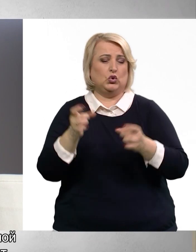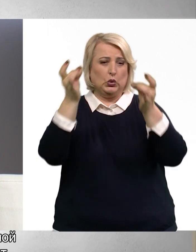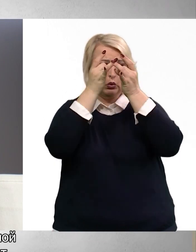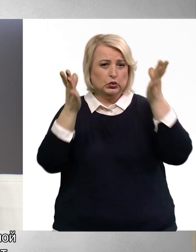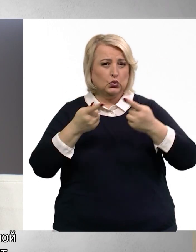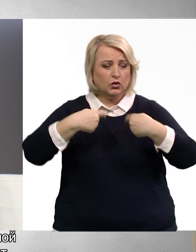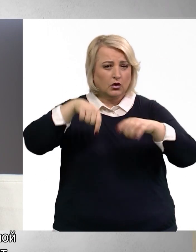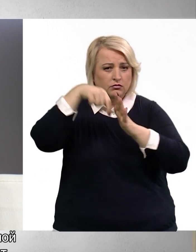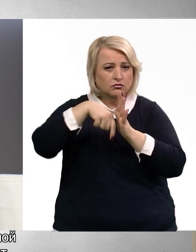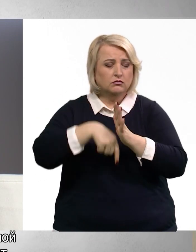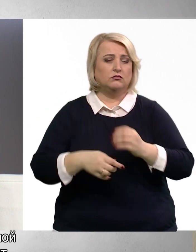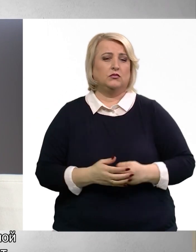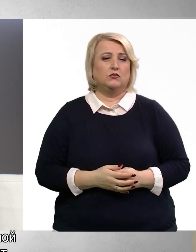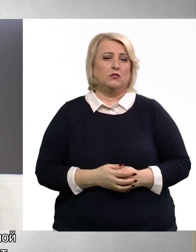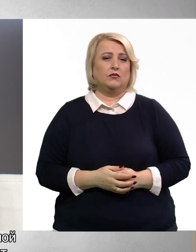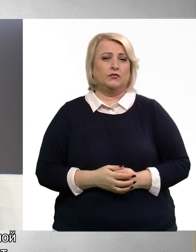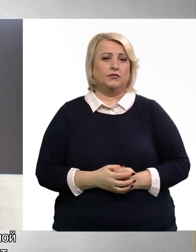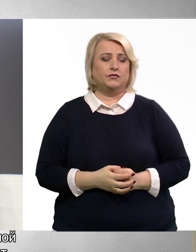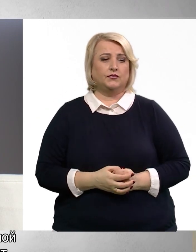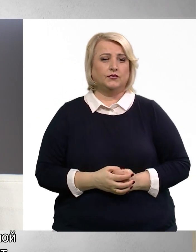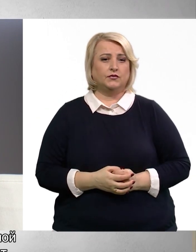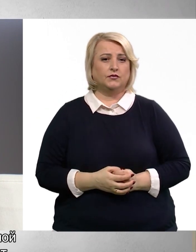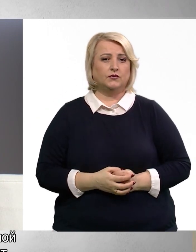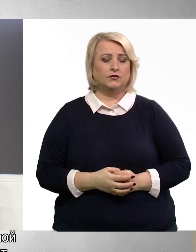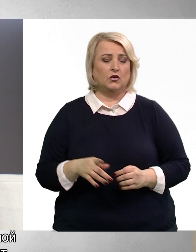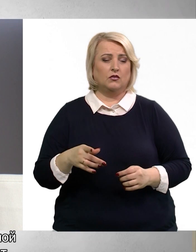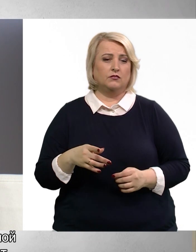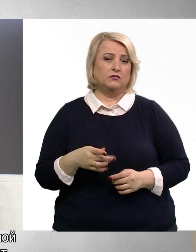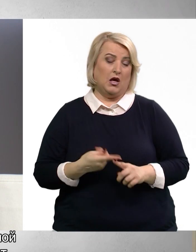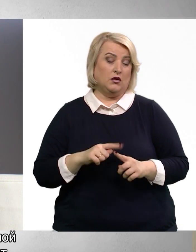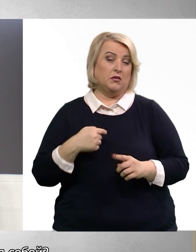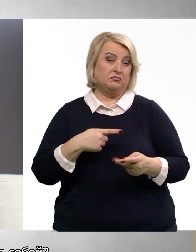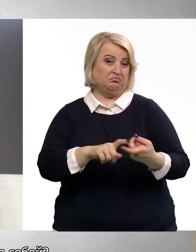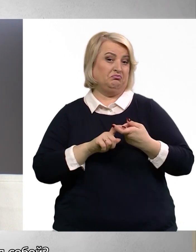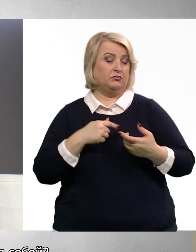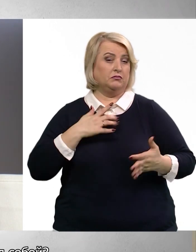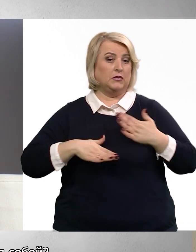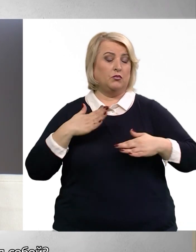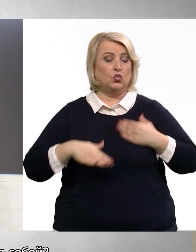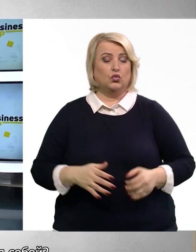exact, să le ofere în așa sens. Și acest lucru cumva mă bucură. Acum,